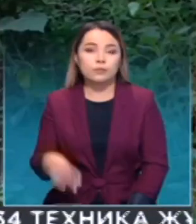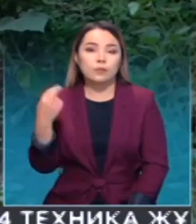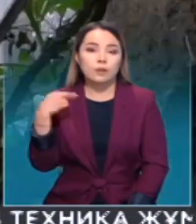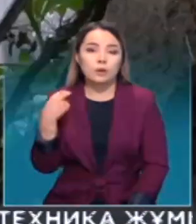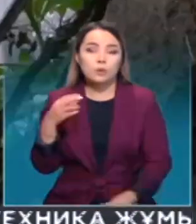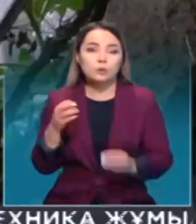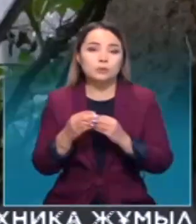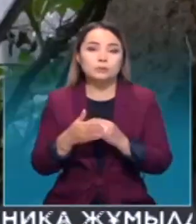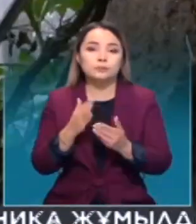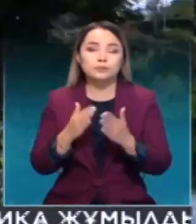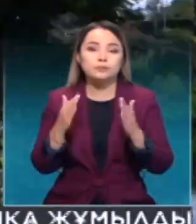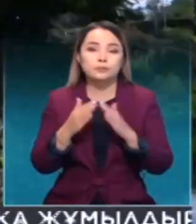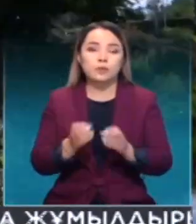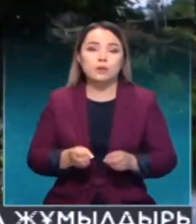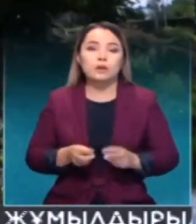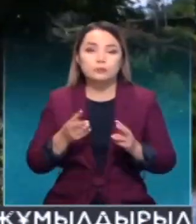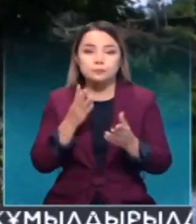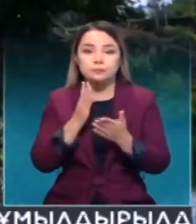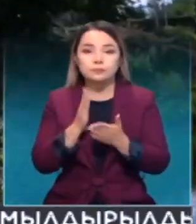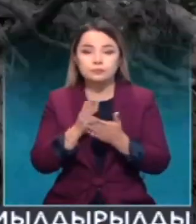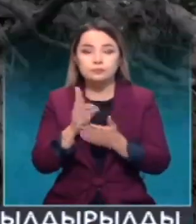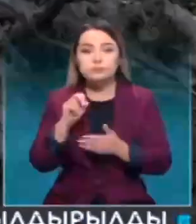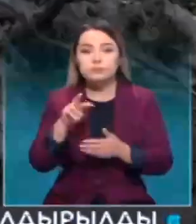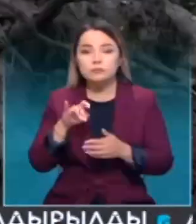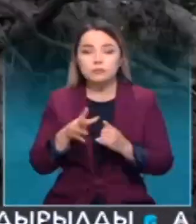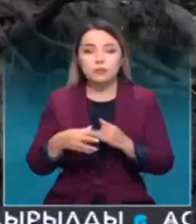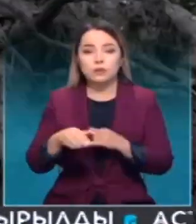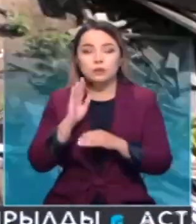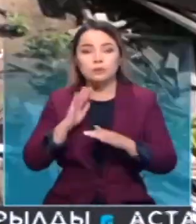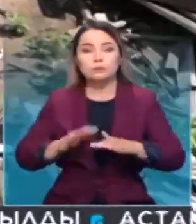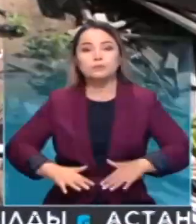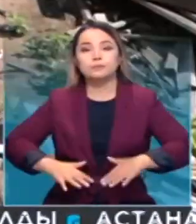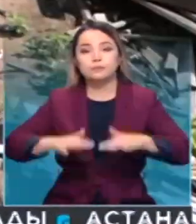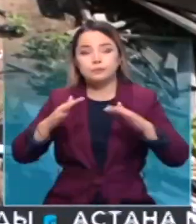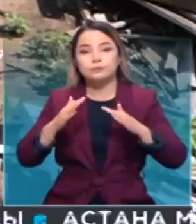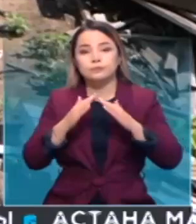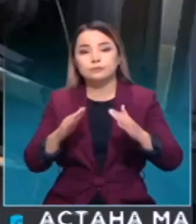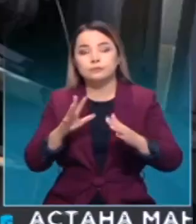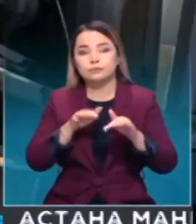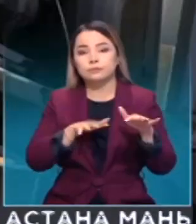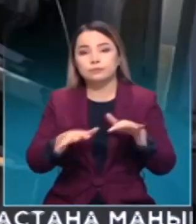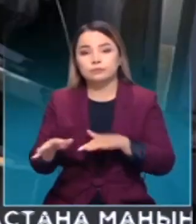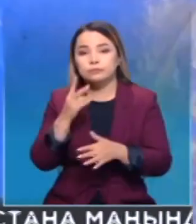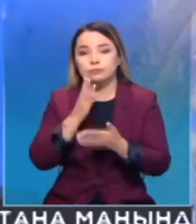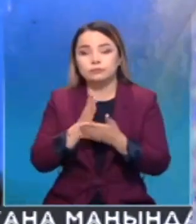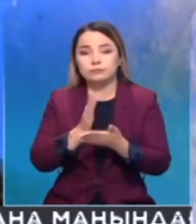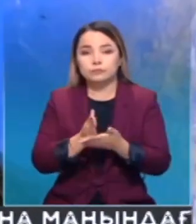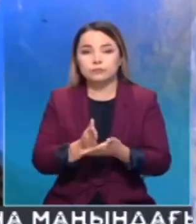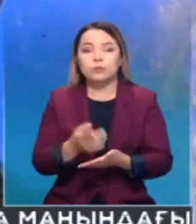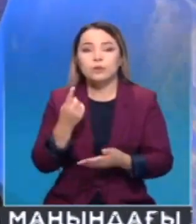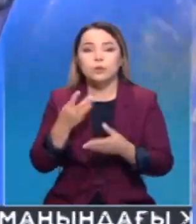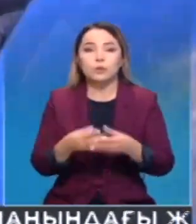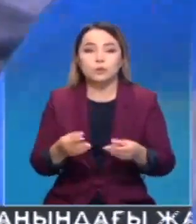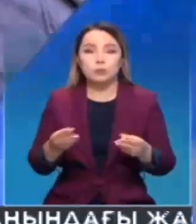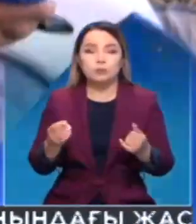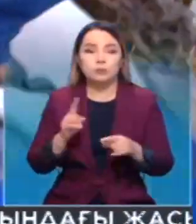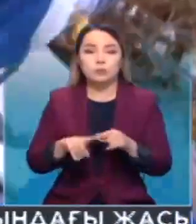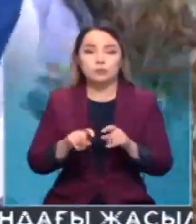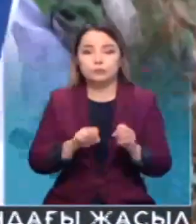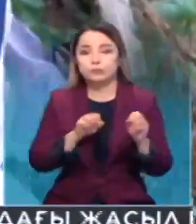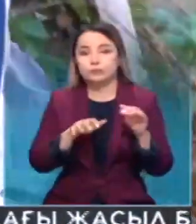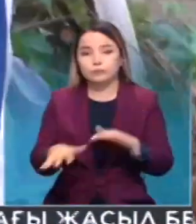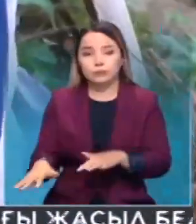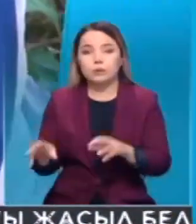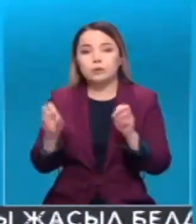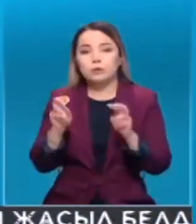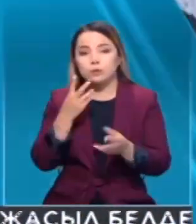Ақтөбеде ондаған үйге қауіп төніп тұр. Қарғалы өзені жағалауынан асып бірнеше қора жайды шайып кетті. Бір көктемде мынау кетеді ғой.